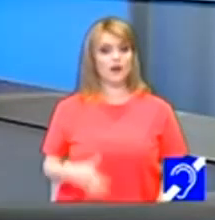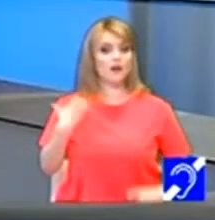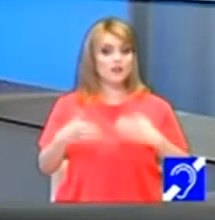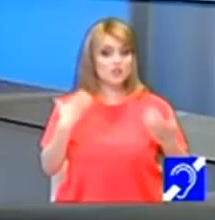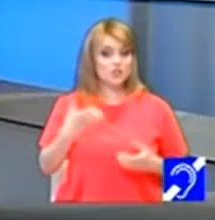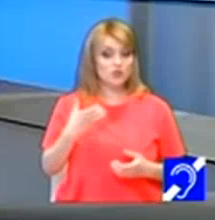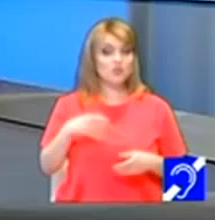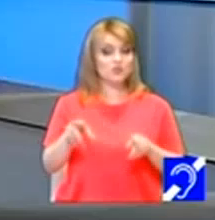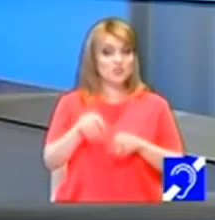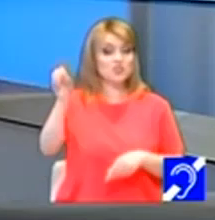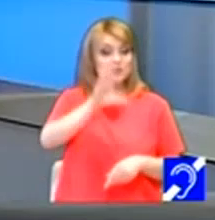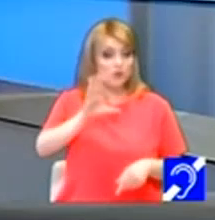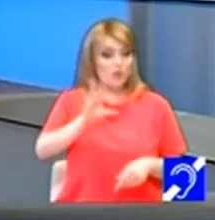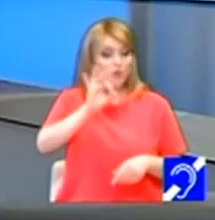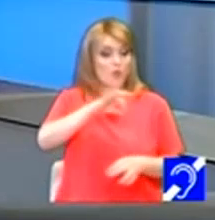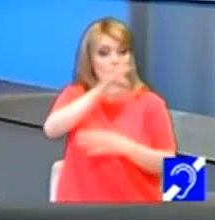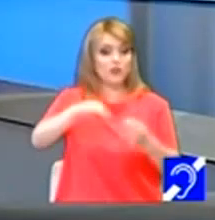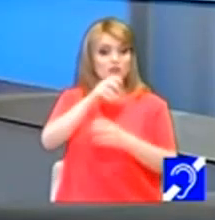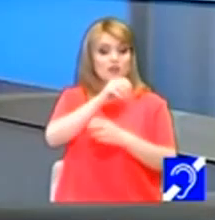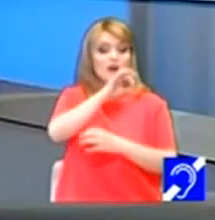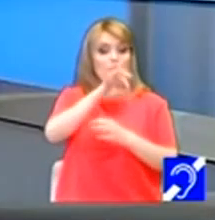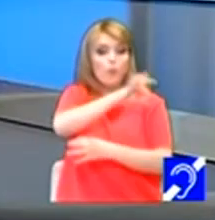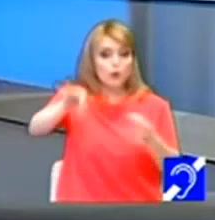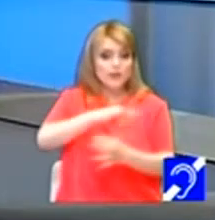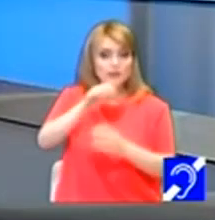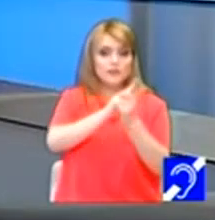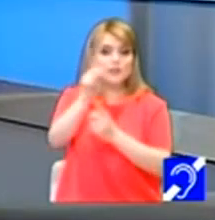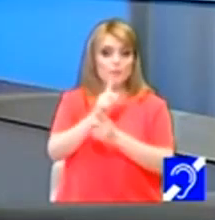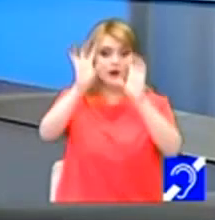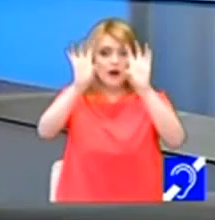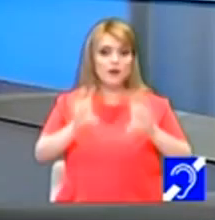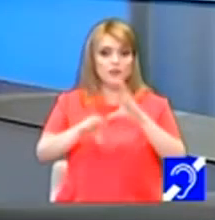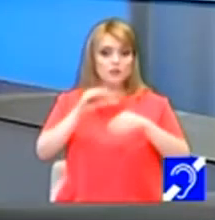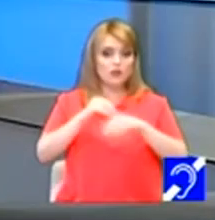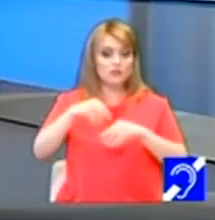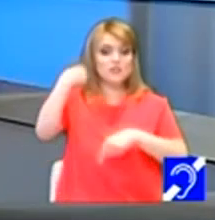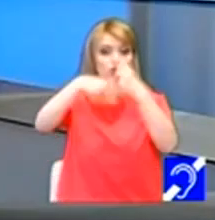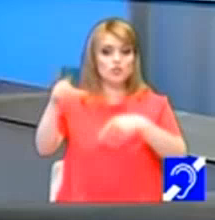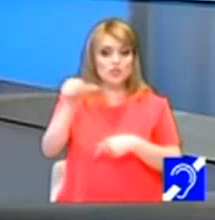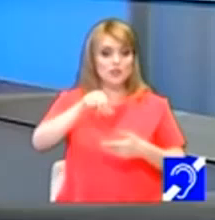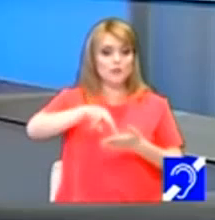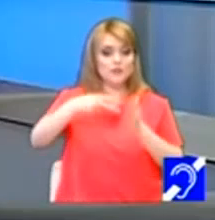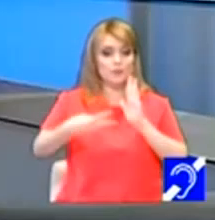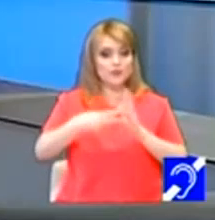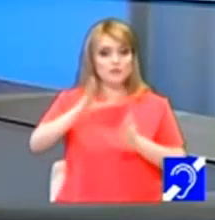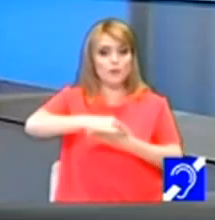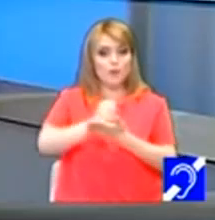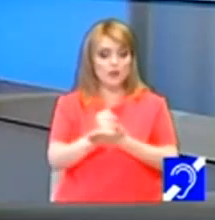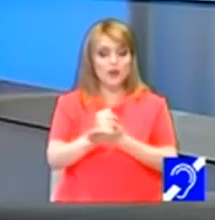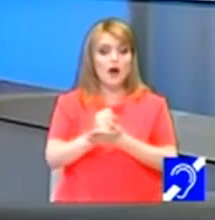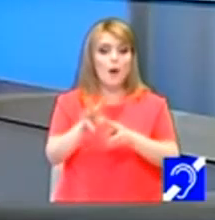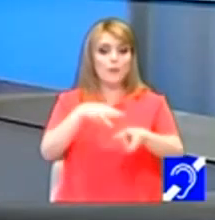Îngrijorări vin de la Bruxelles privind proiectul de modificare a codului electoral ce urmează a fi aprobat săptămâna viitoare în lectura a doua de Parlamentul Republicii